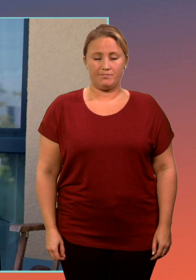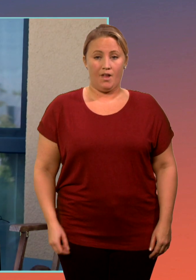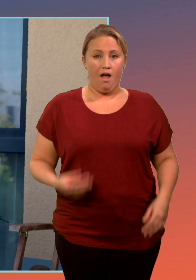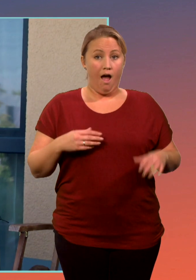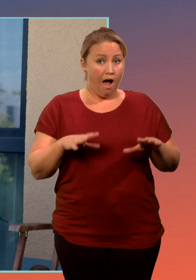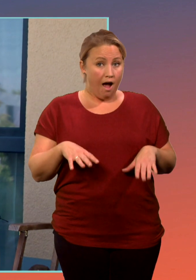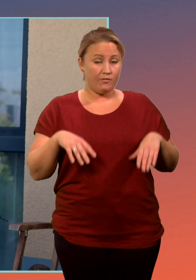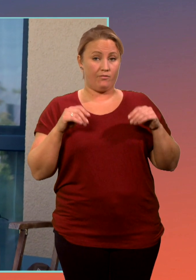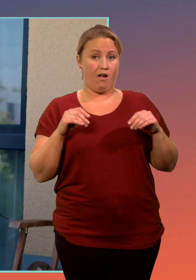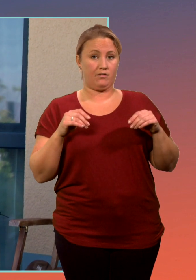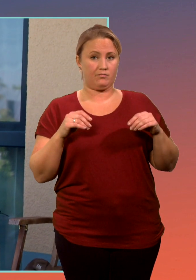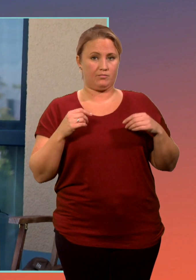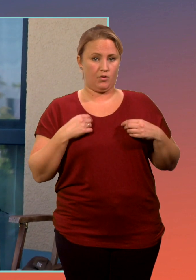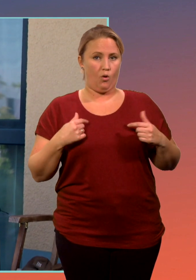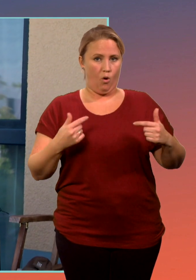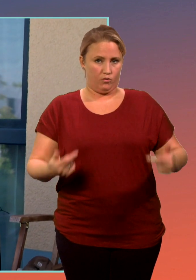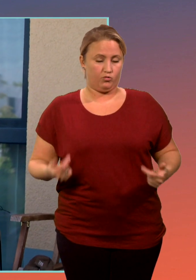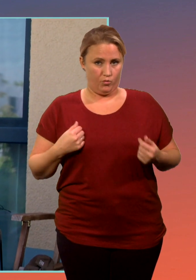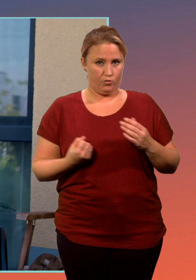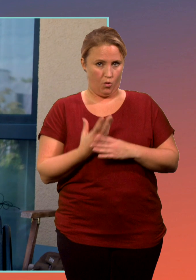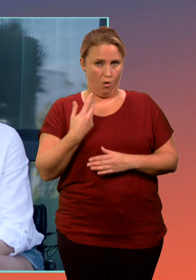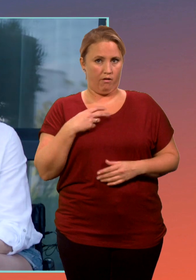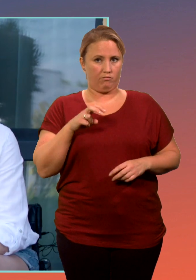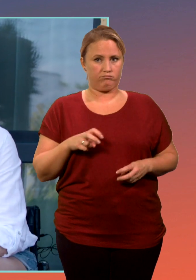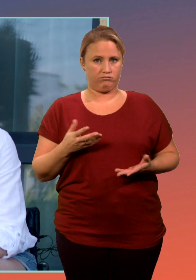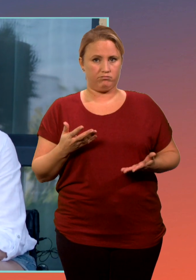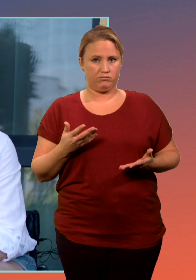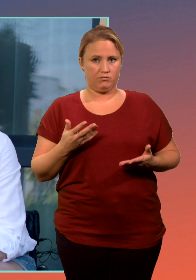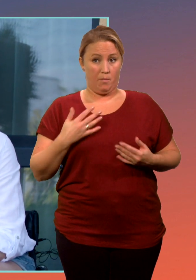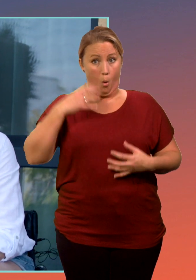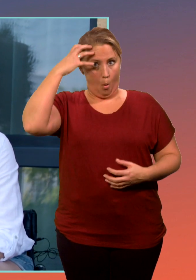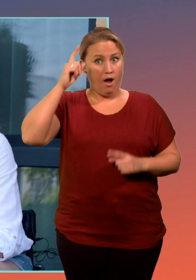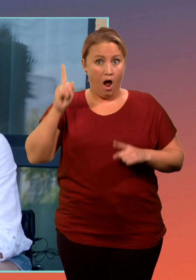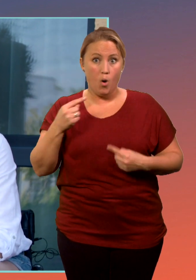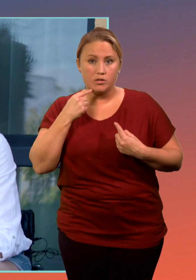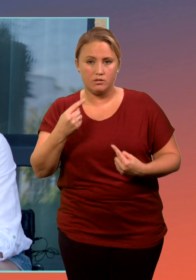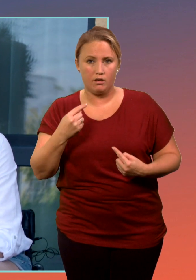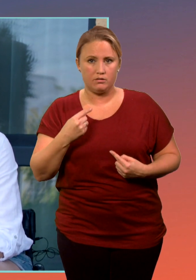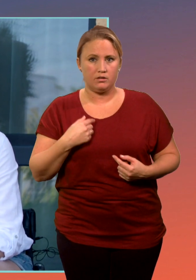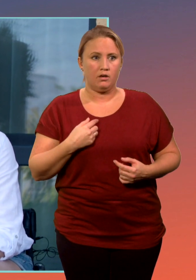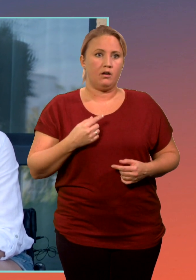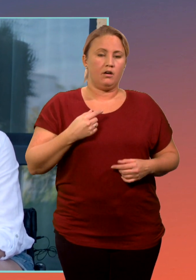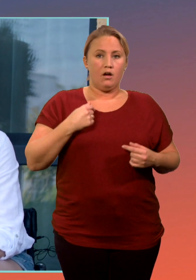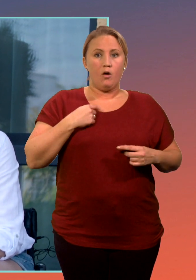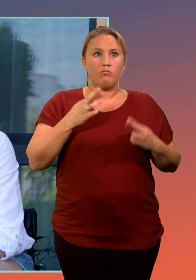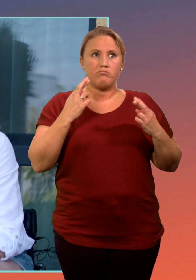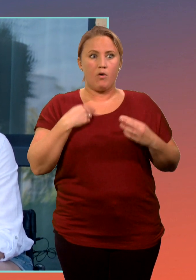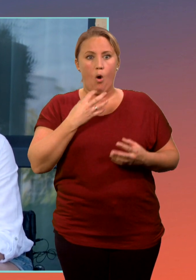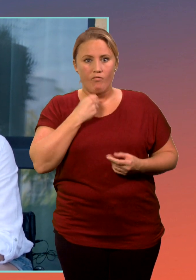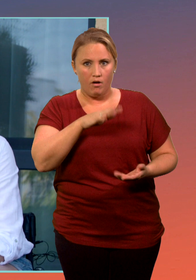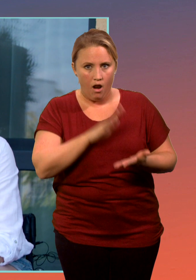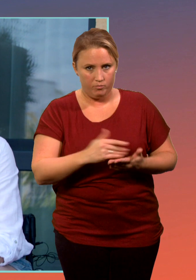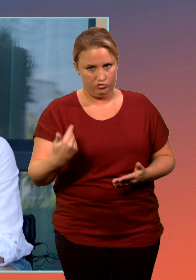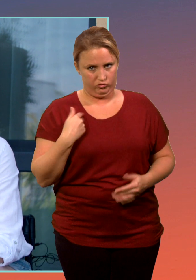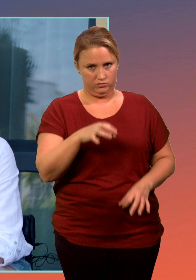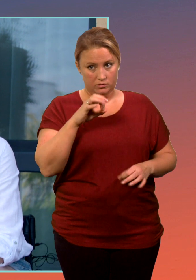Erstmal prinzipiell, als ich neu im Rollstuhl saß, war so die Aussage, selbst von meiner Oma, dass ich ja jetzt froh sein könnte, wenn ich überhaupt noch jemanden abkriege. Das